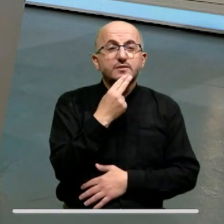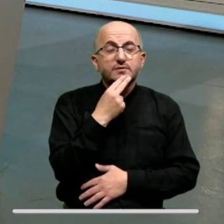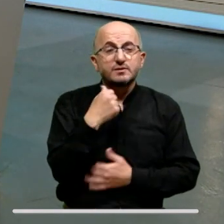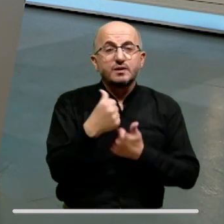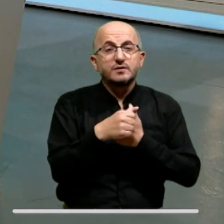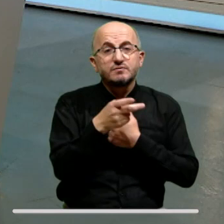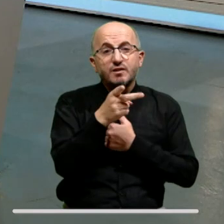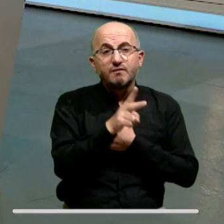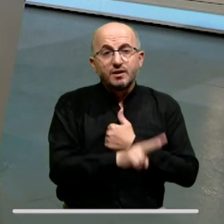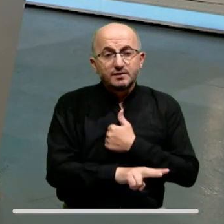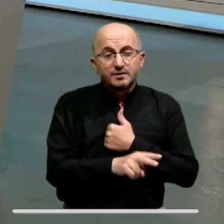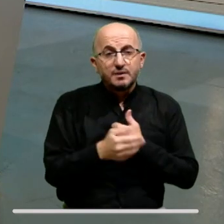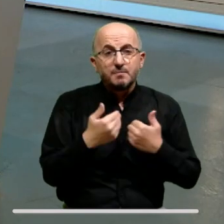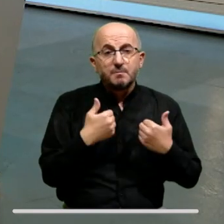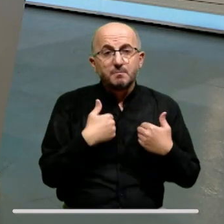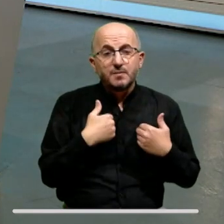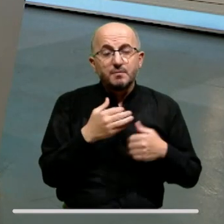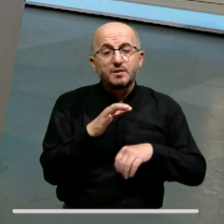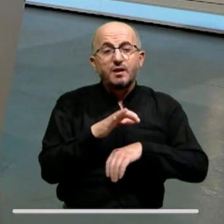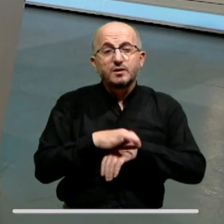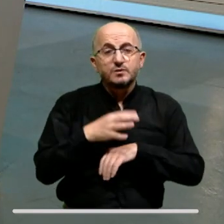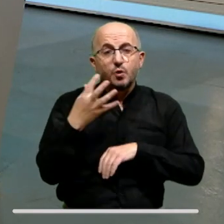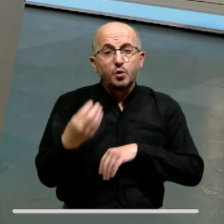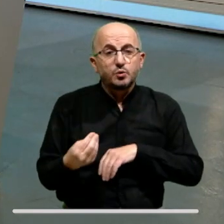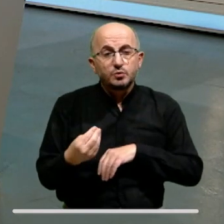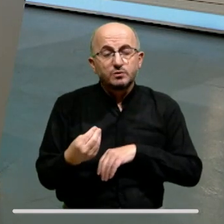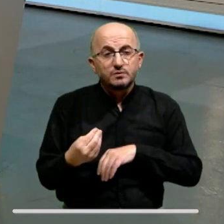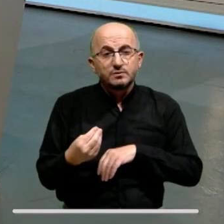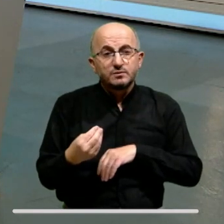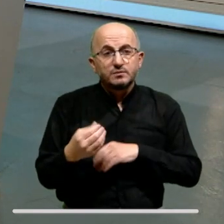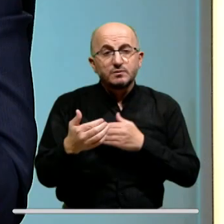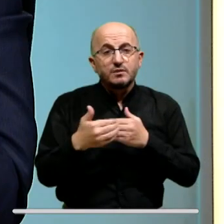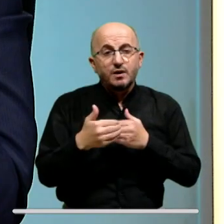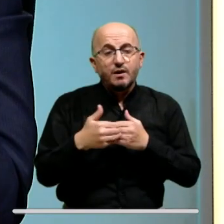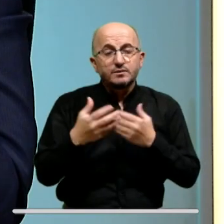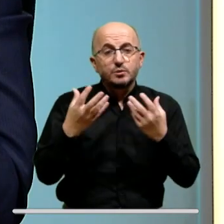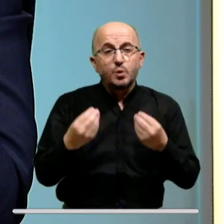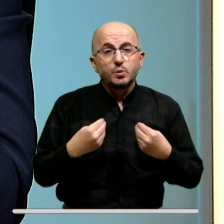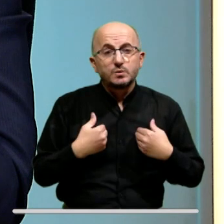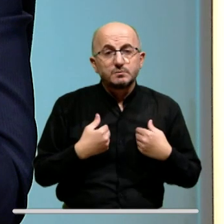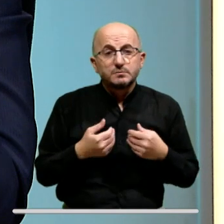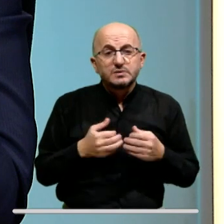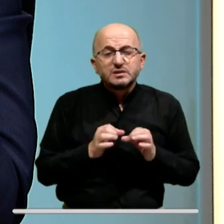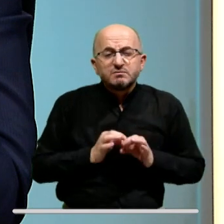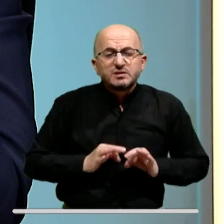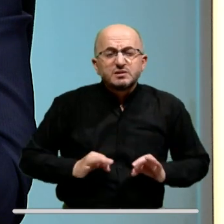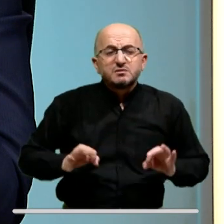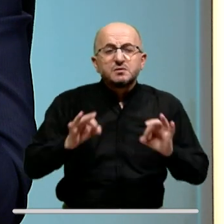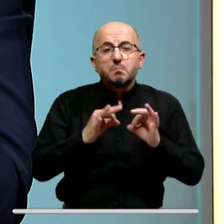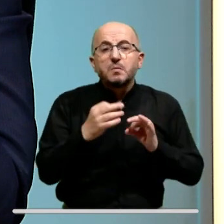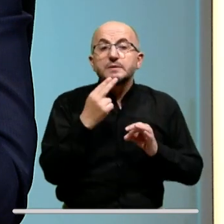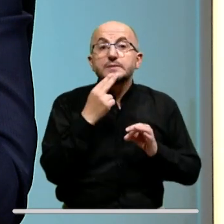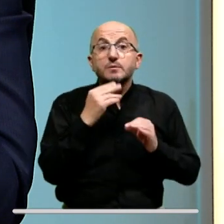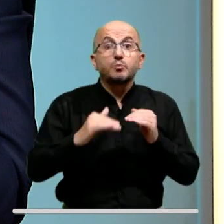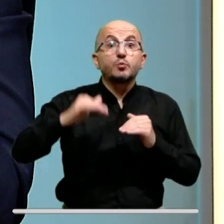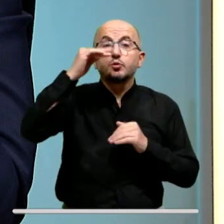etti. Ben bir rahatsızlık geçirdim. Şimdi onun tedavisini oluyorum. Hiç benden ilgilenmiyor kız.